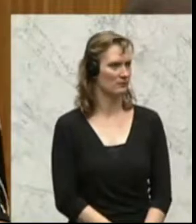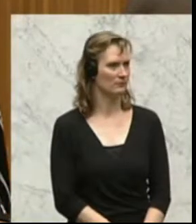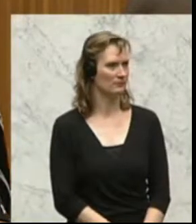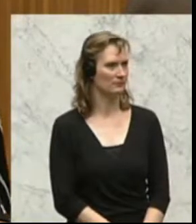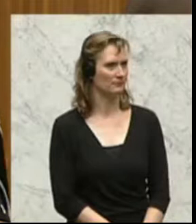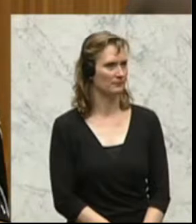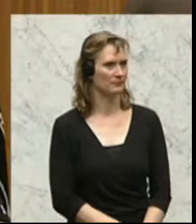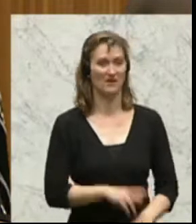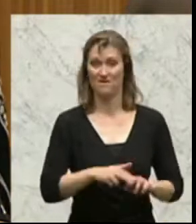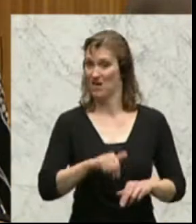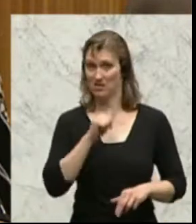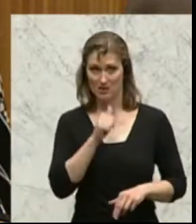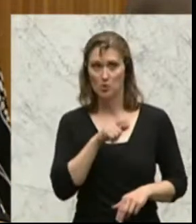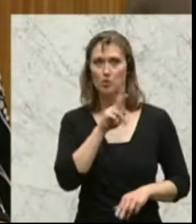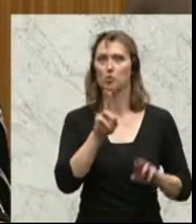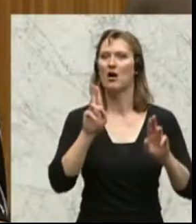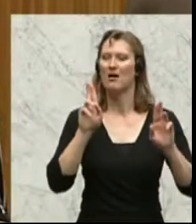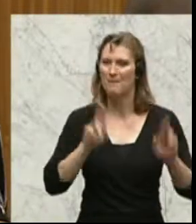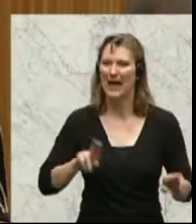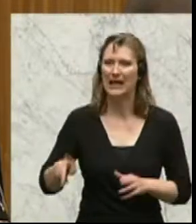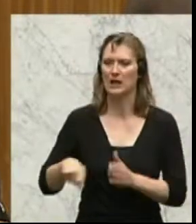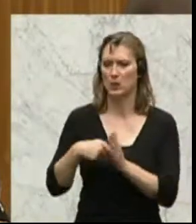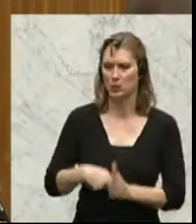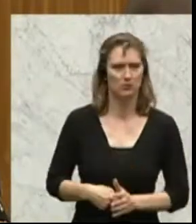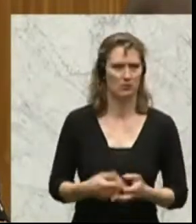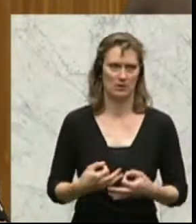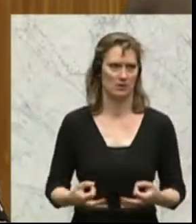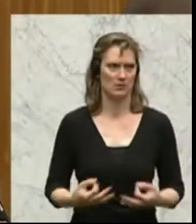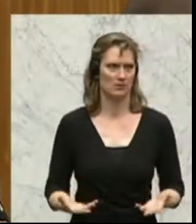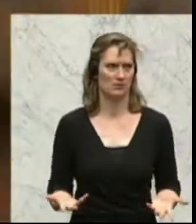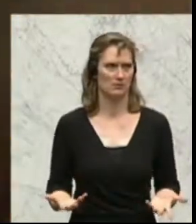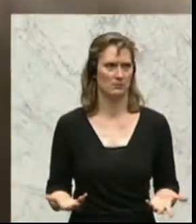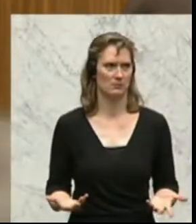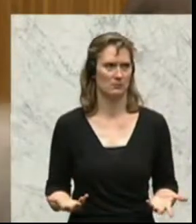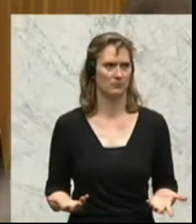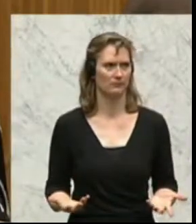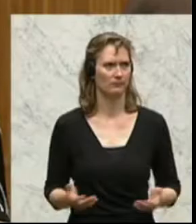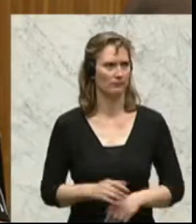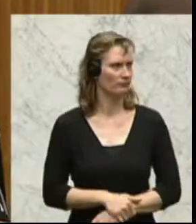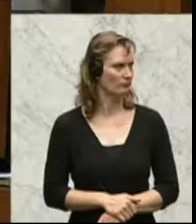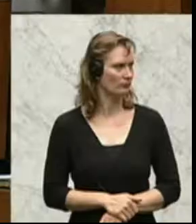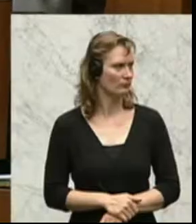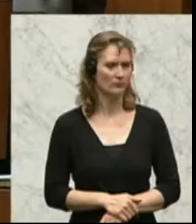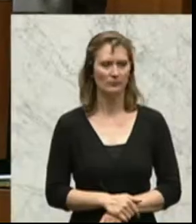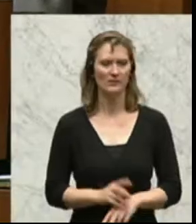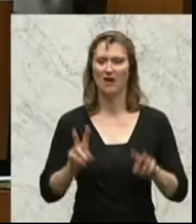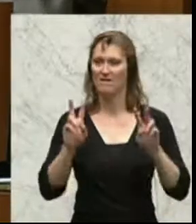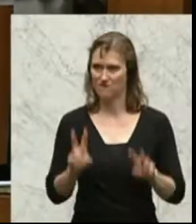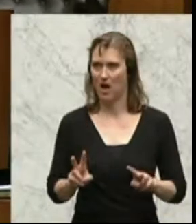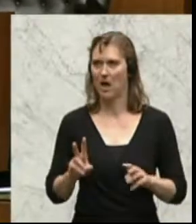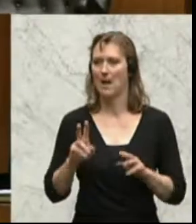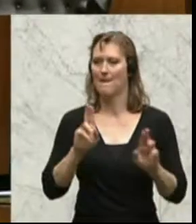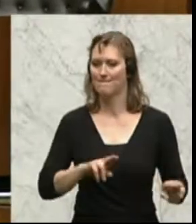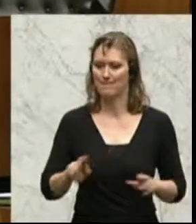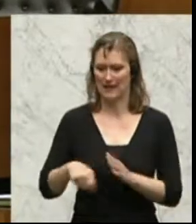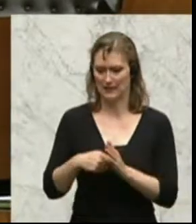tatsächliche Berichtigung. Okay. Nächster Redner ist der Verfassungssprecher vom Team Stronach, Georg Vetter. Dr.